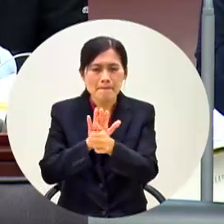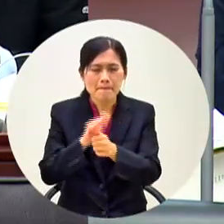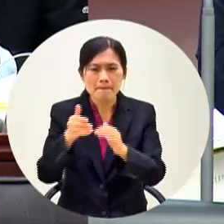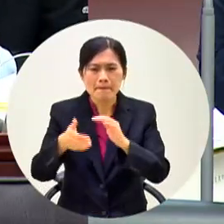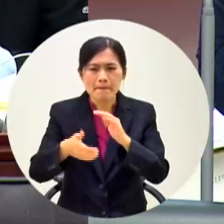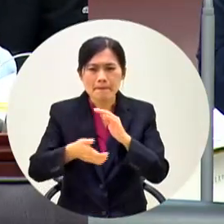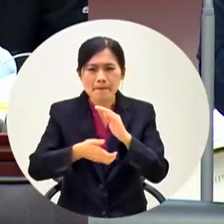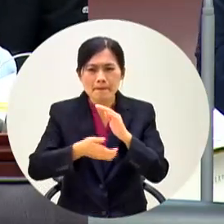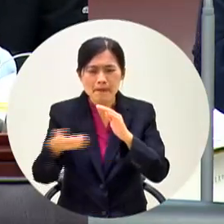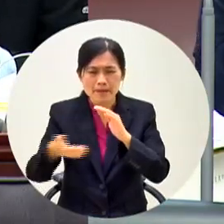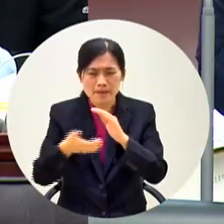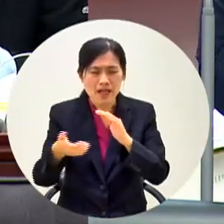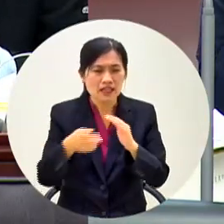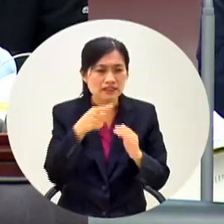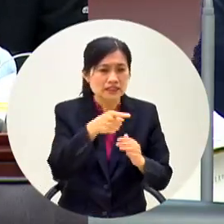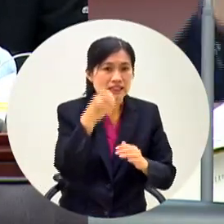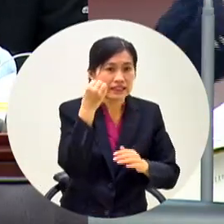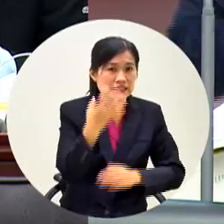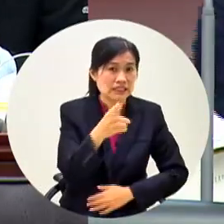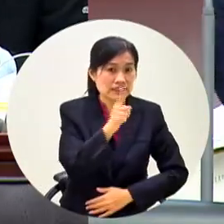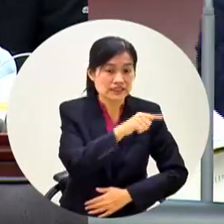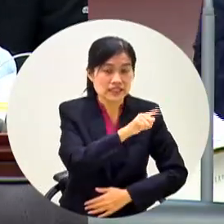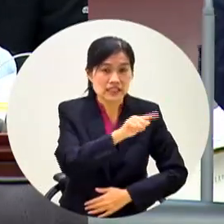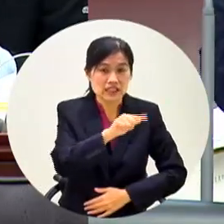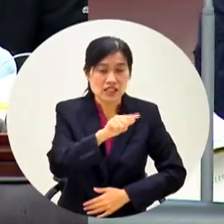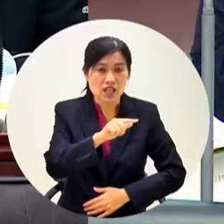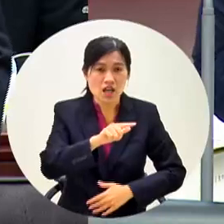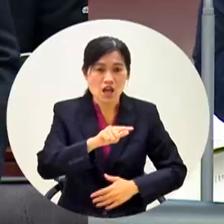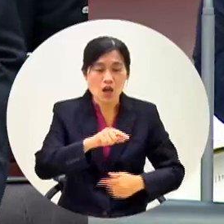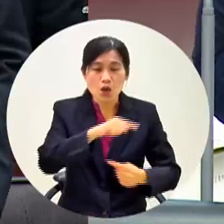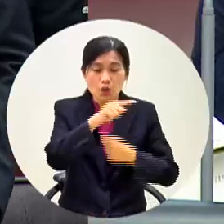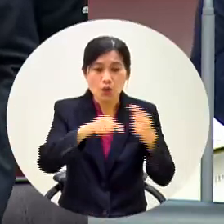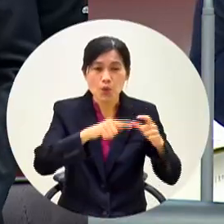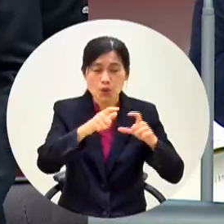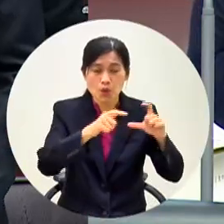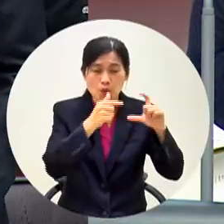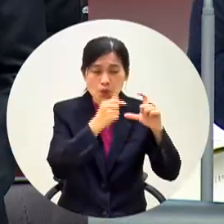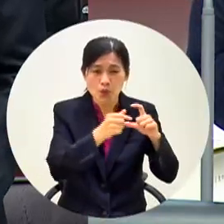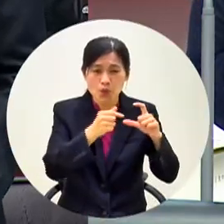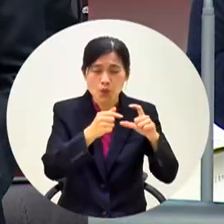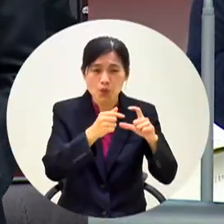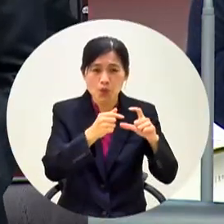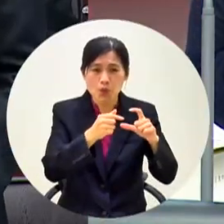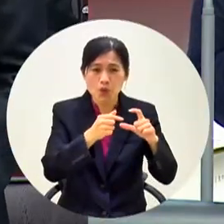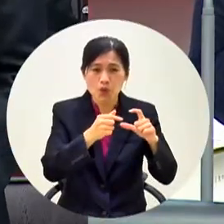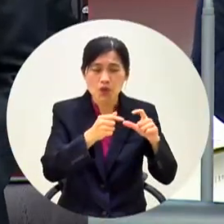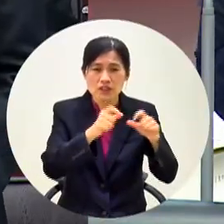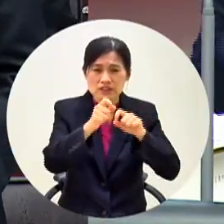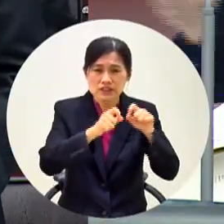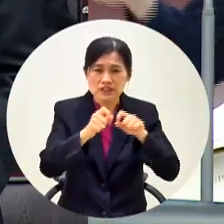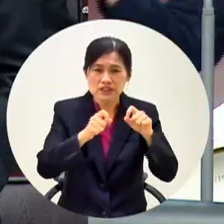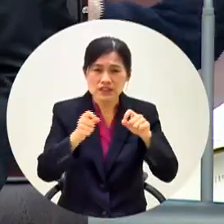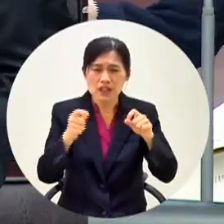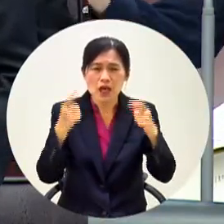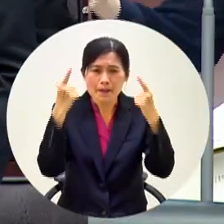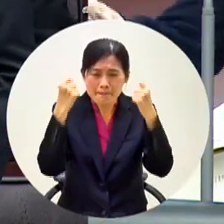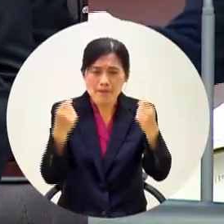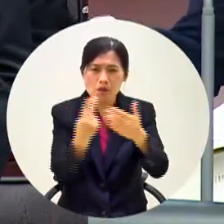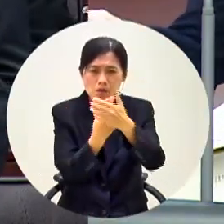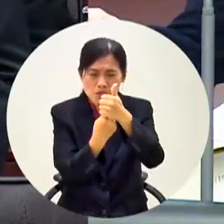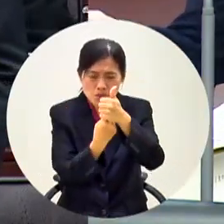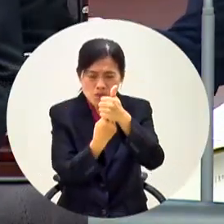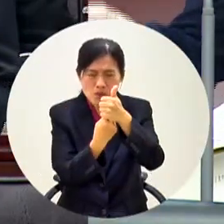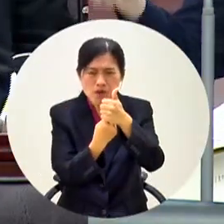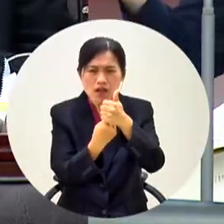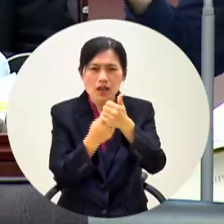材料循环经济园区两个计划虽然是在一起，但是可以脱钩来办理。也就是说当然他预算已经